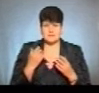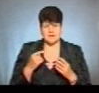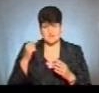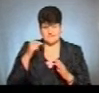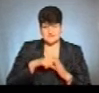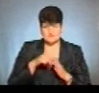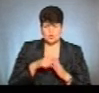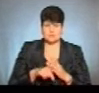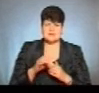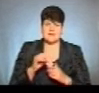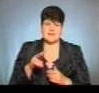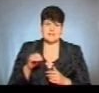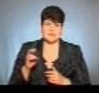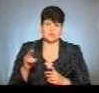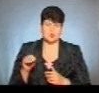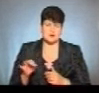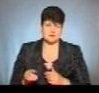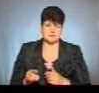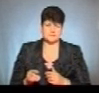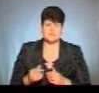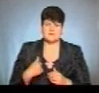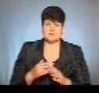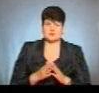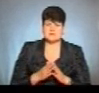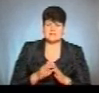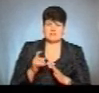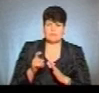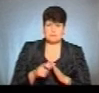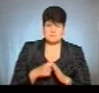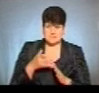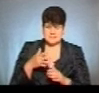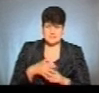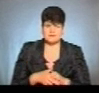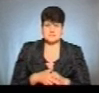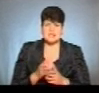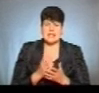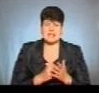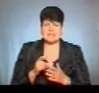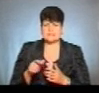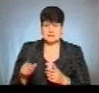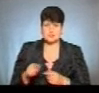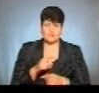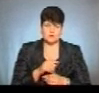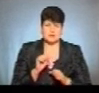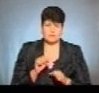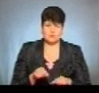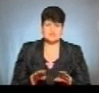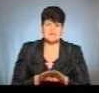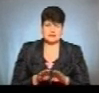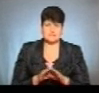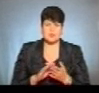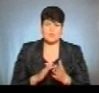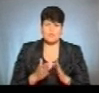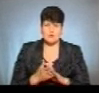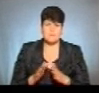свідомості електорату. Ну, власне, а посилити впізнаваність кандидатів вони можуть на рівних умовах,